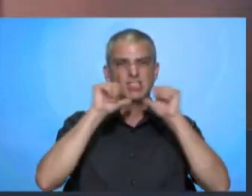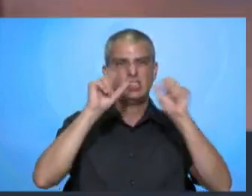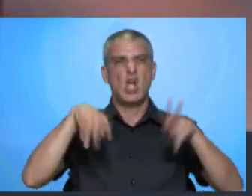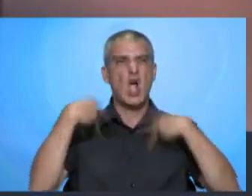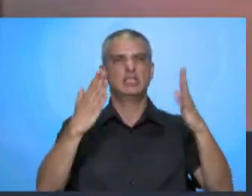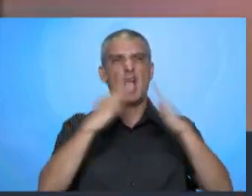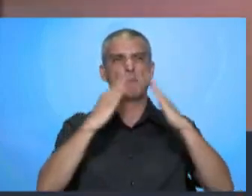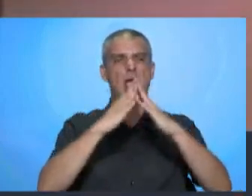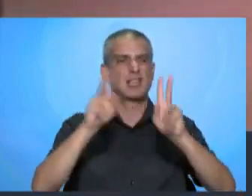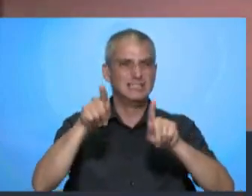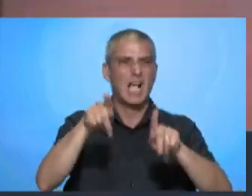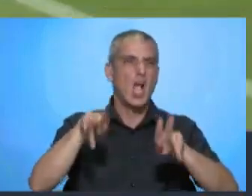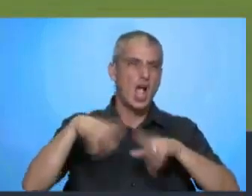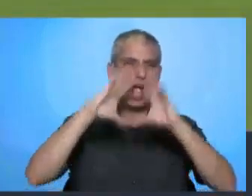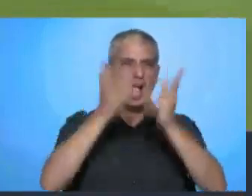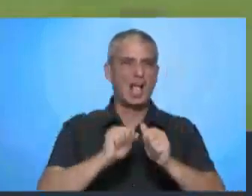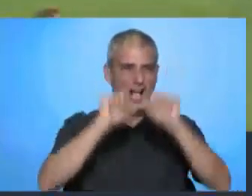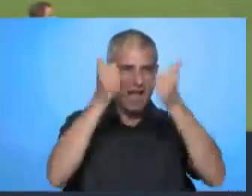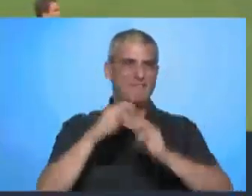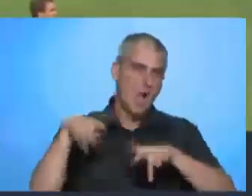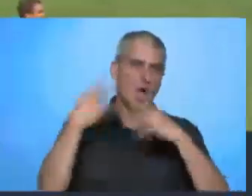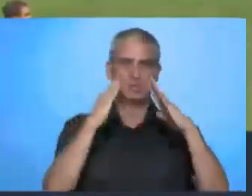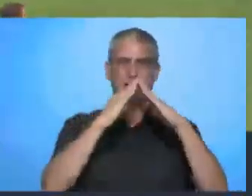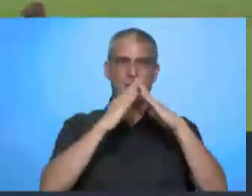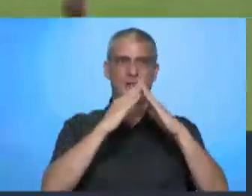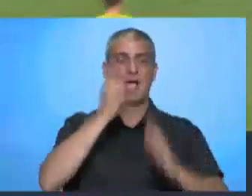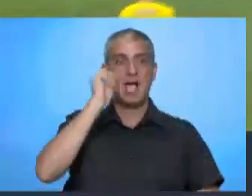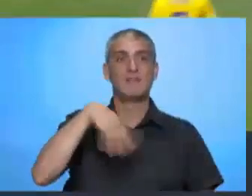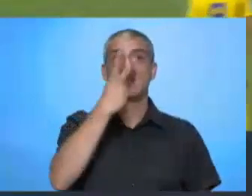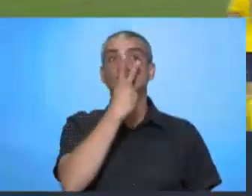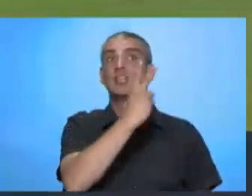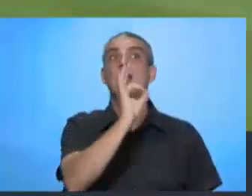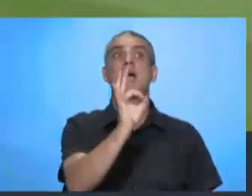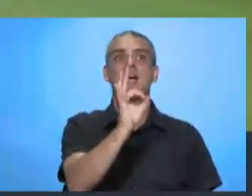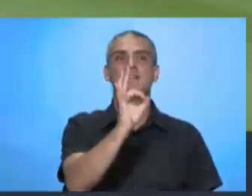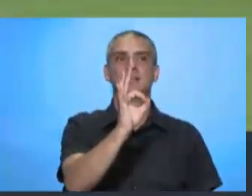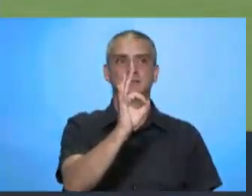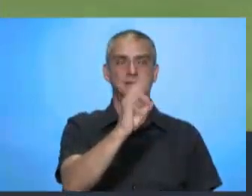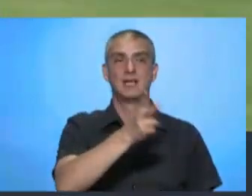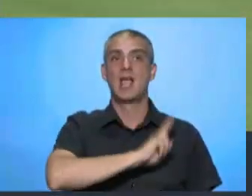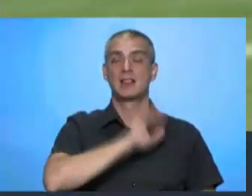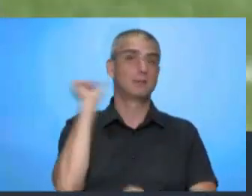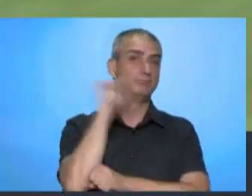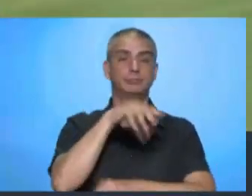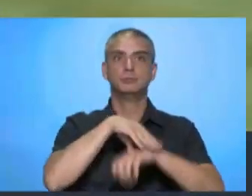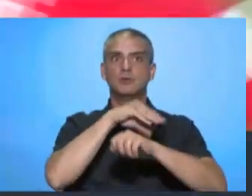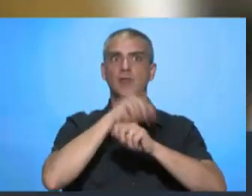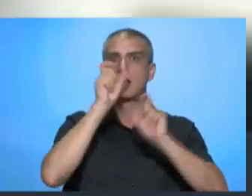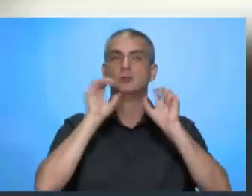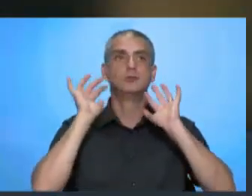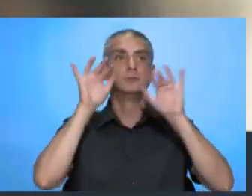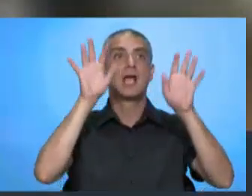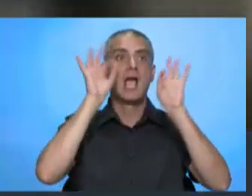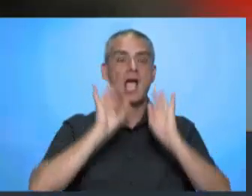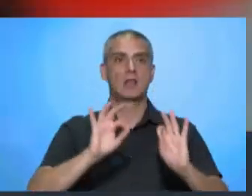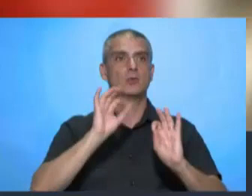זה חייב אנגליה ניצחה את שוודיה, אוהדים הגיעו לחנות איקאה